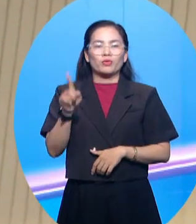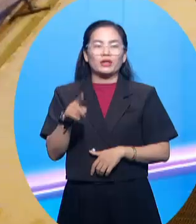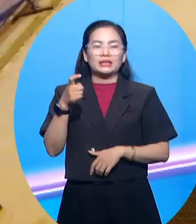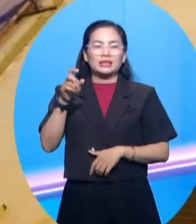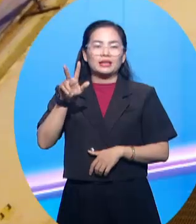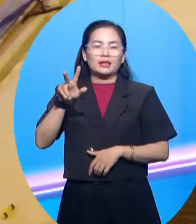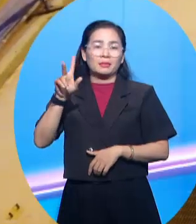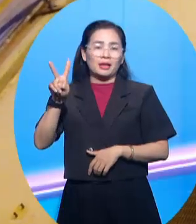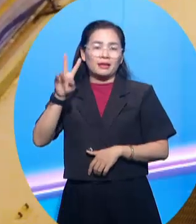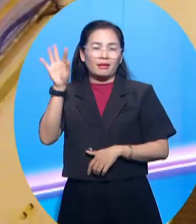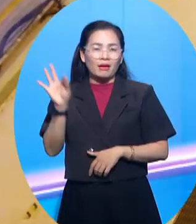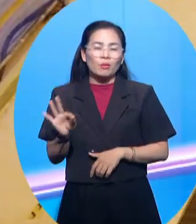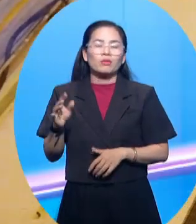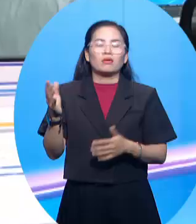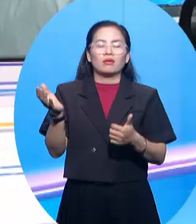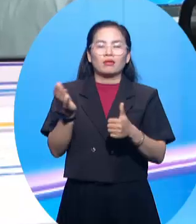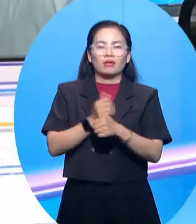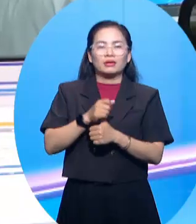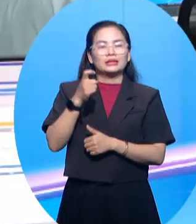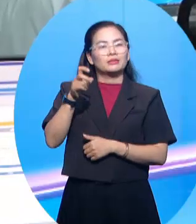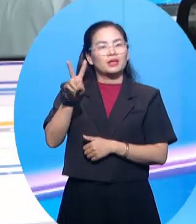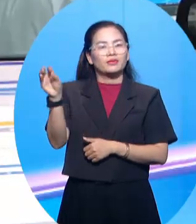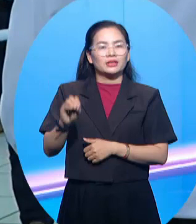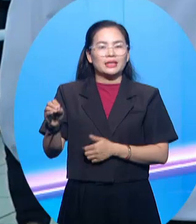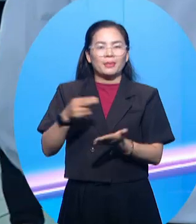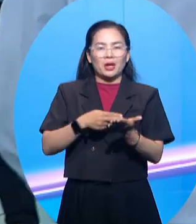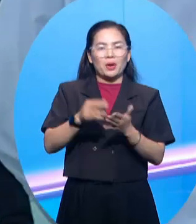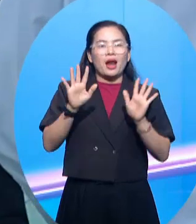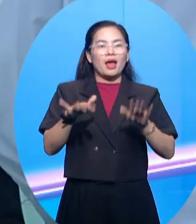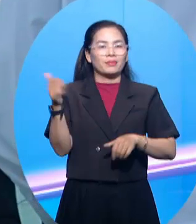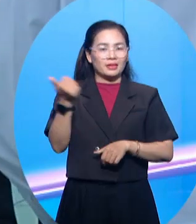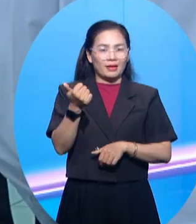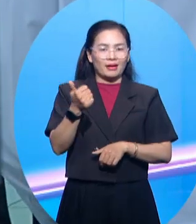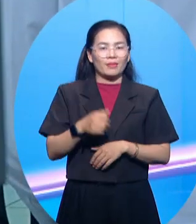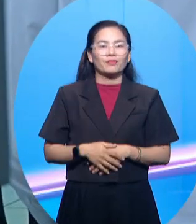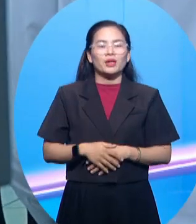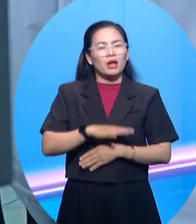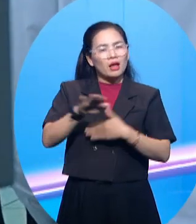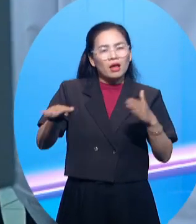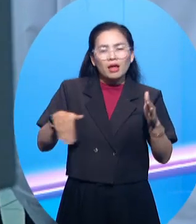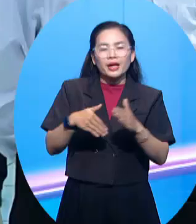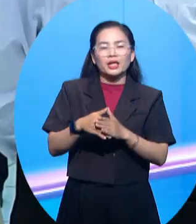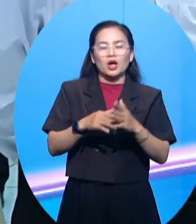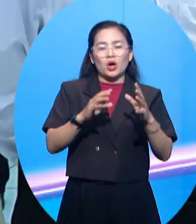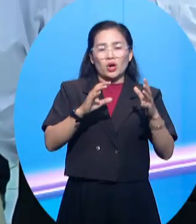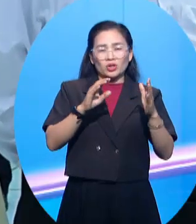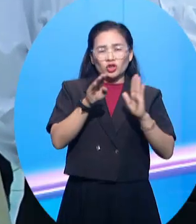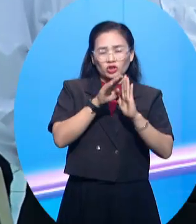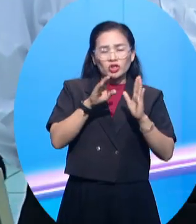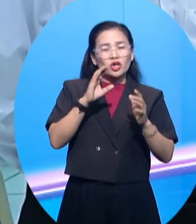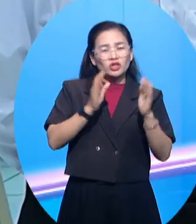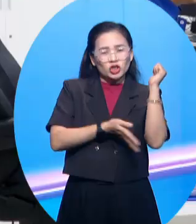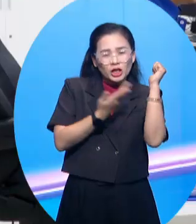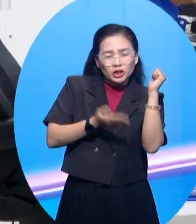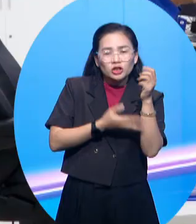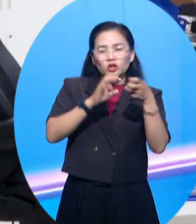hoàn thành 92 ph kế hoạch chi trả cổ tức bằng tiền với tỉ lệ hơn 9 ph tổng công ty đã hoàn thành tốt tám Công trình sửa chữa lớn và dịch